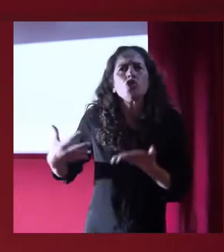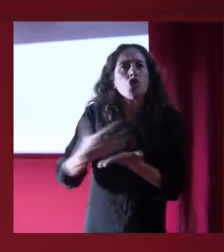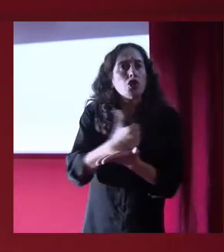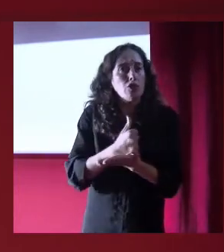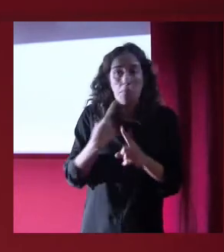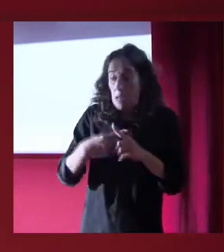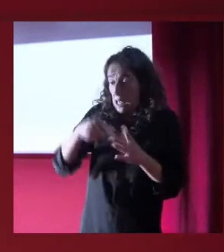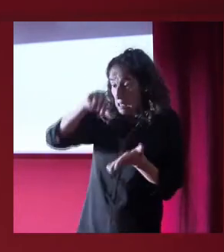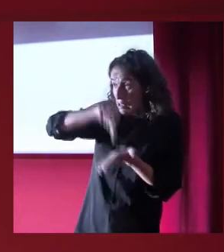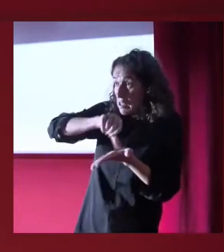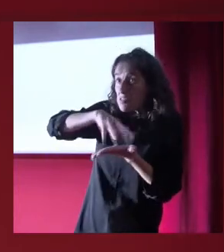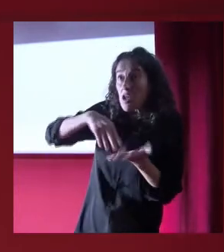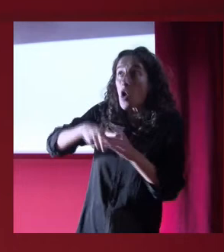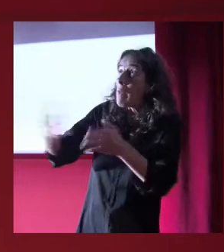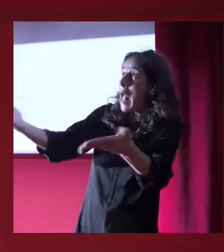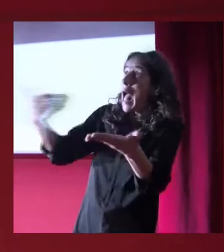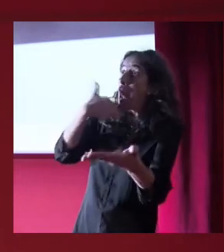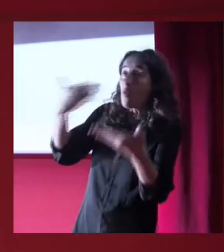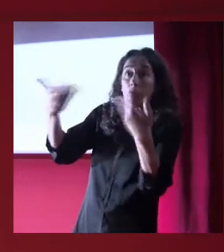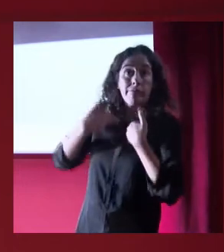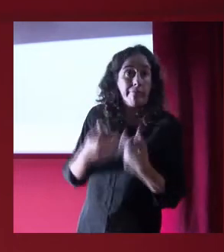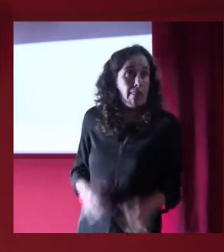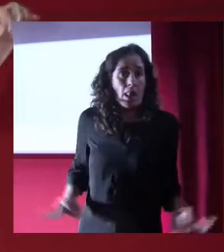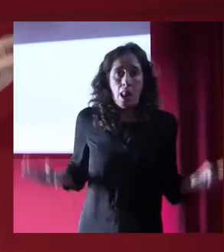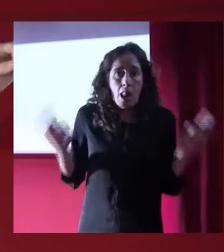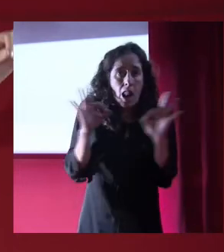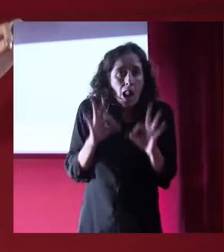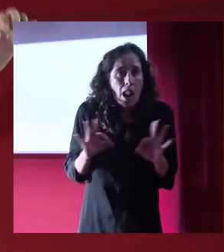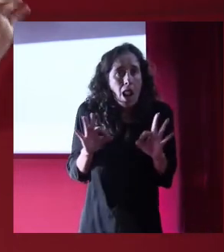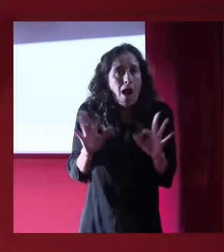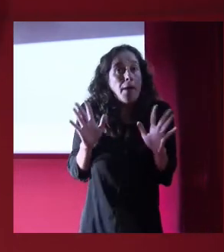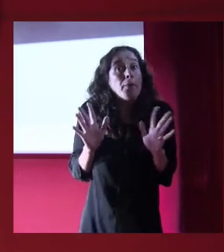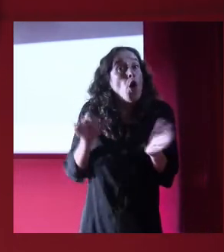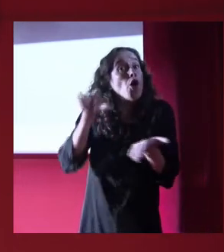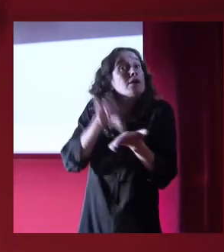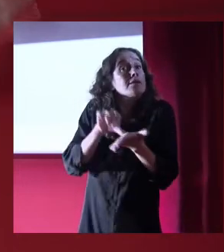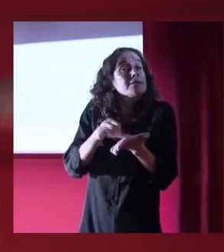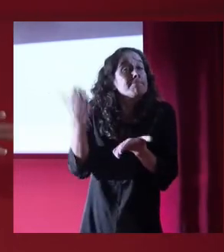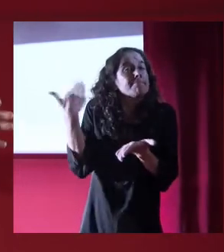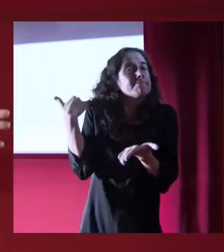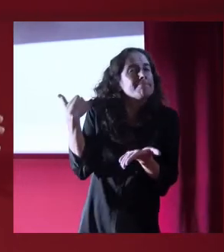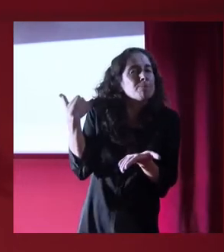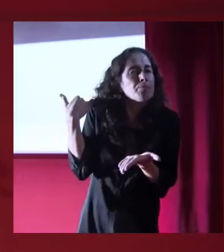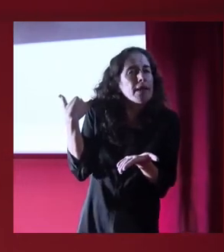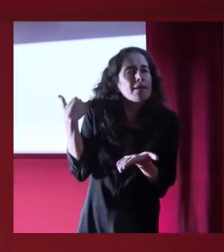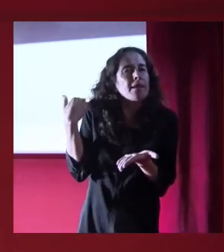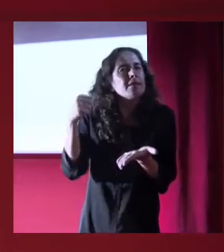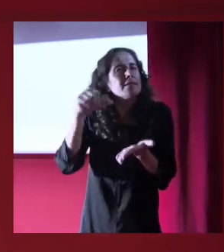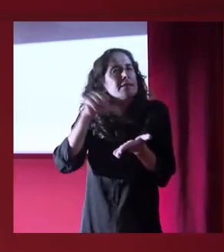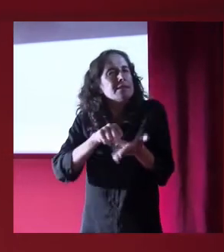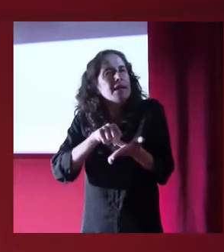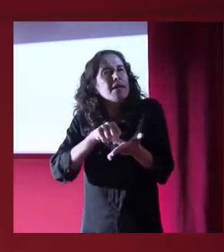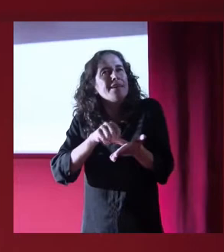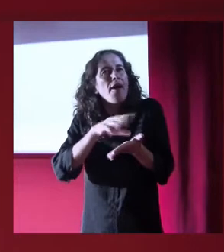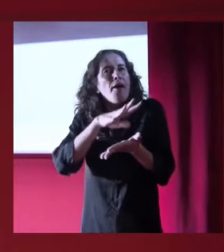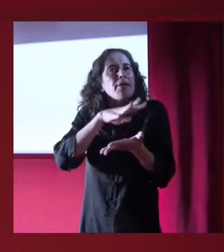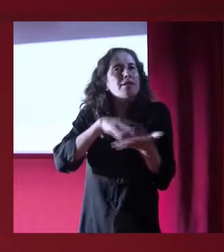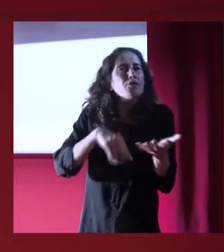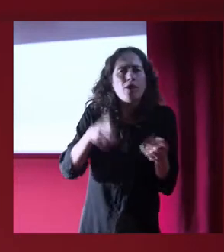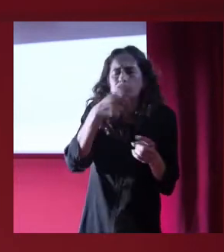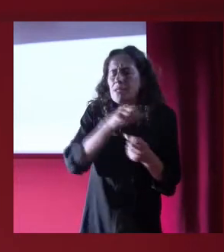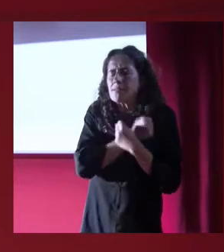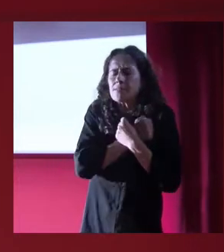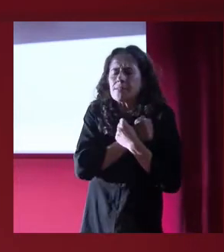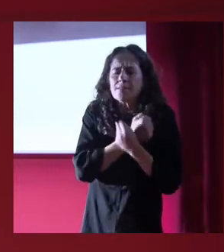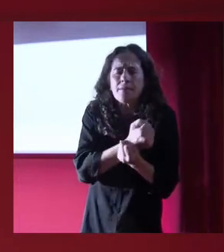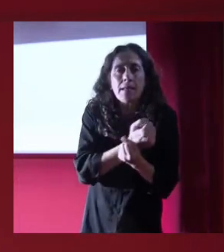Barcelona, ningú ens va regalar res. Però aquella ciutat que teníem, aquella Barcelona que teníem, la que estimem,